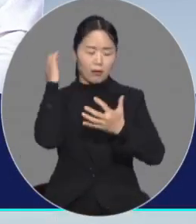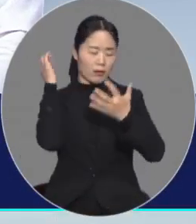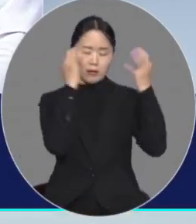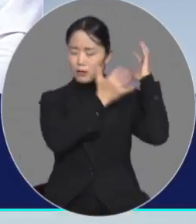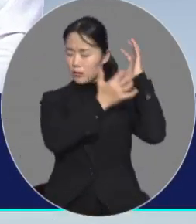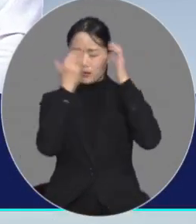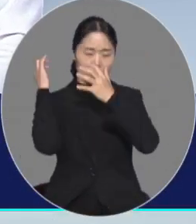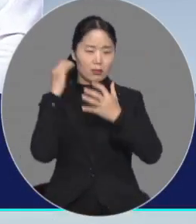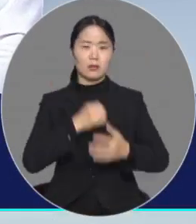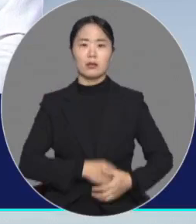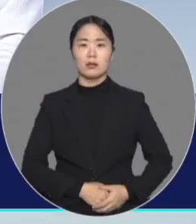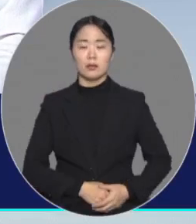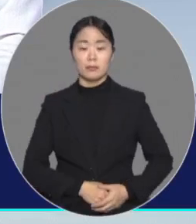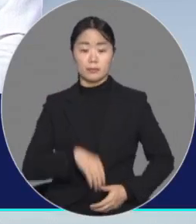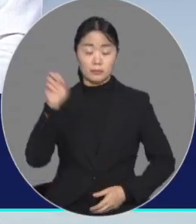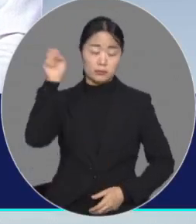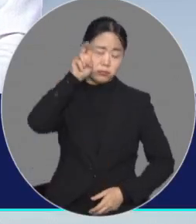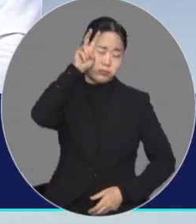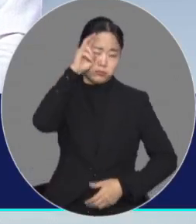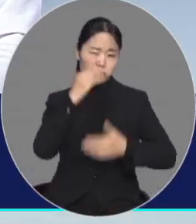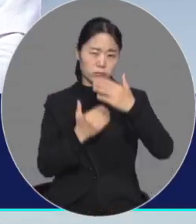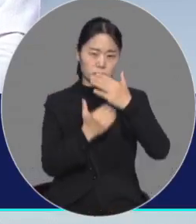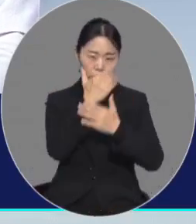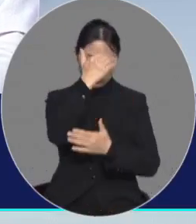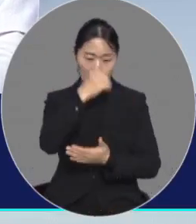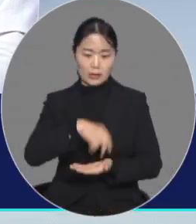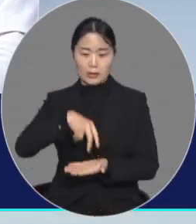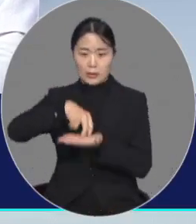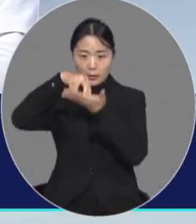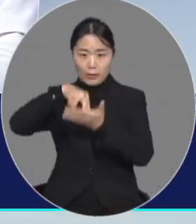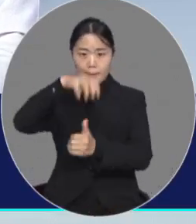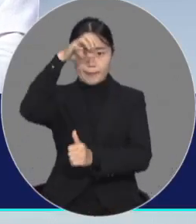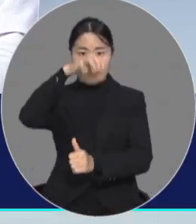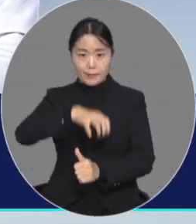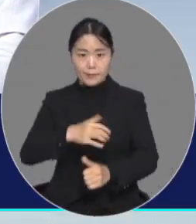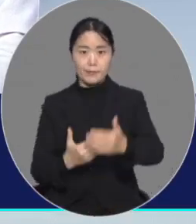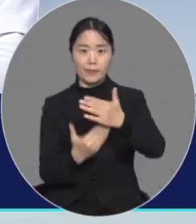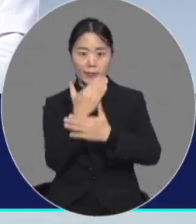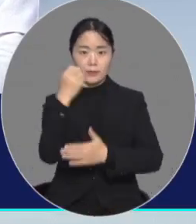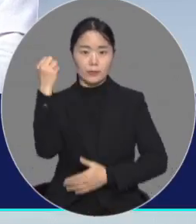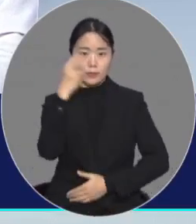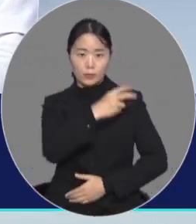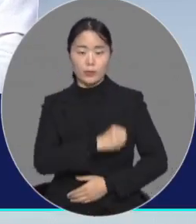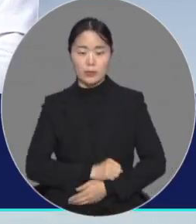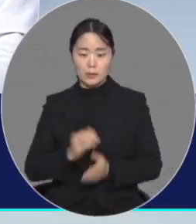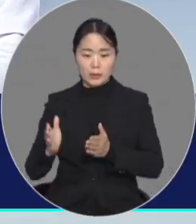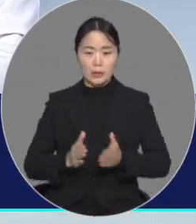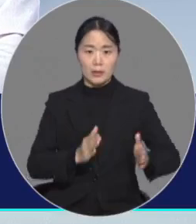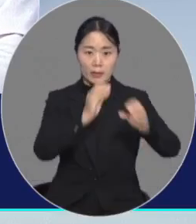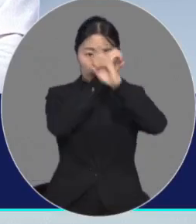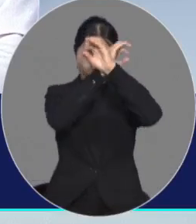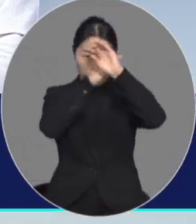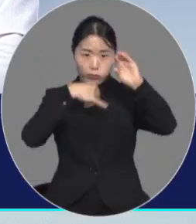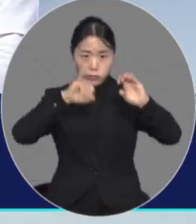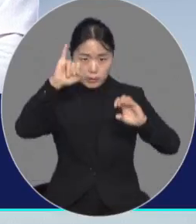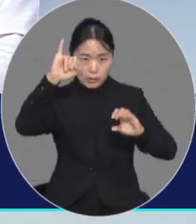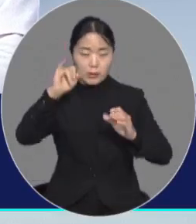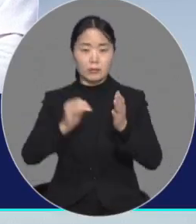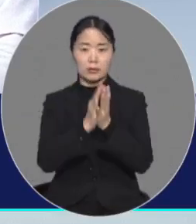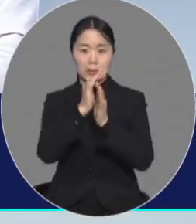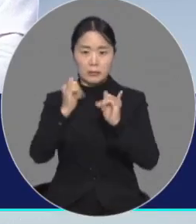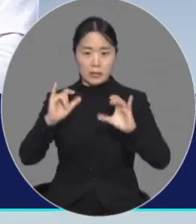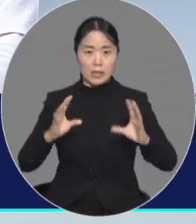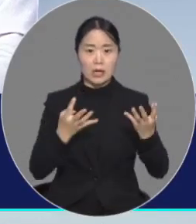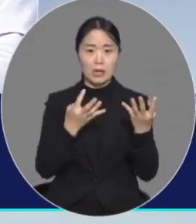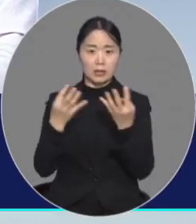벌어졌습니다. 갑작스러운 정전에 승강기 갇힘 사고가 발생하고 교통신호 등도 작동이 멈춰 많은 시민들이 큰